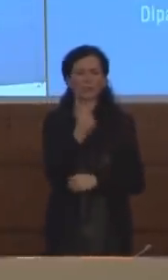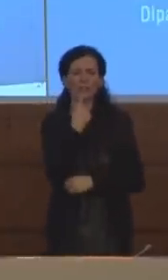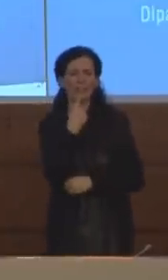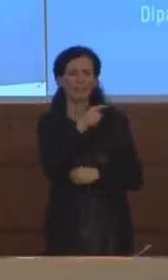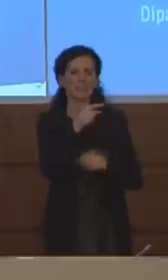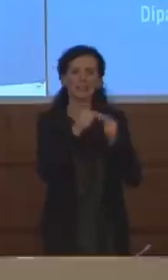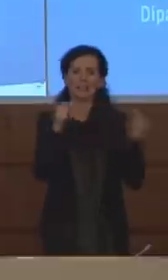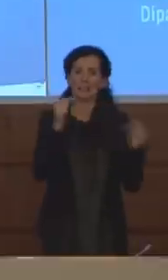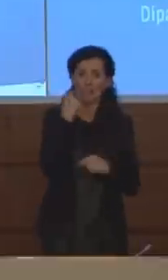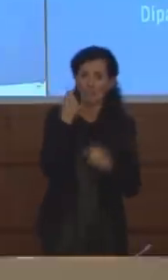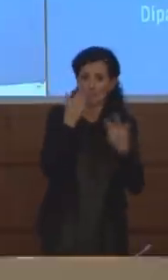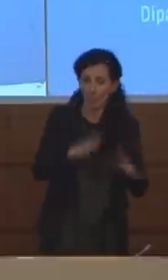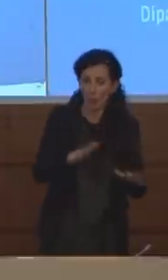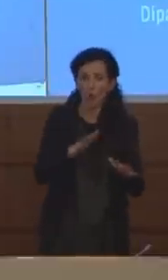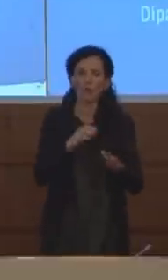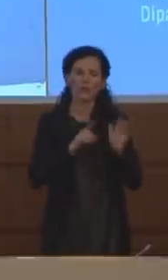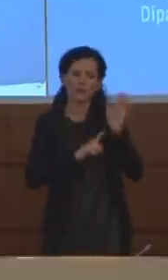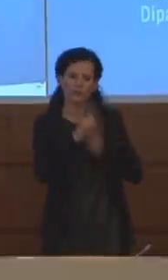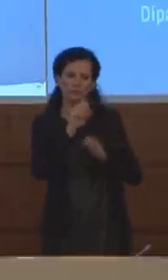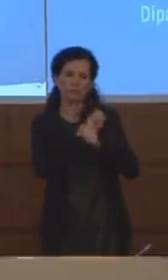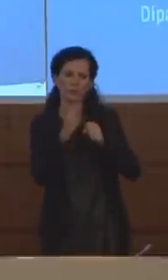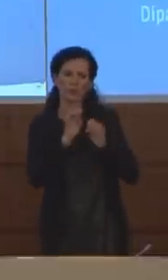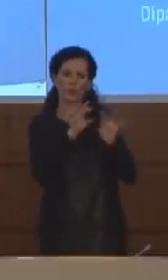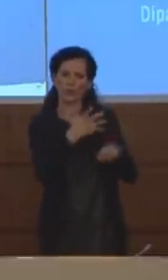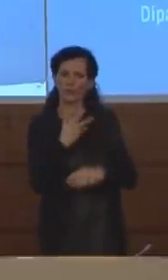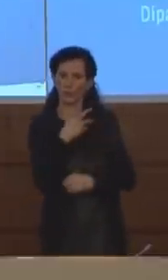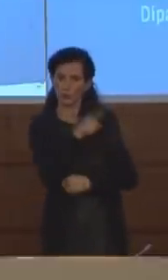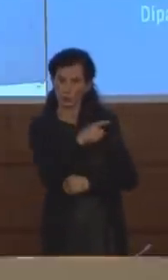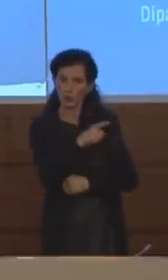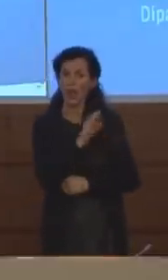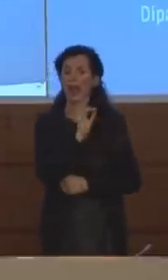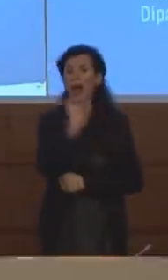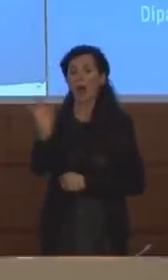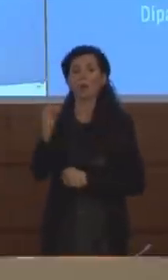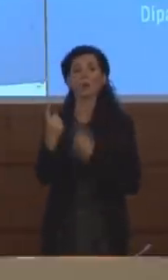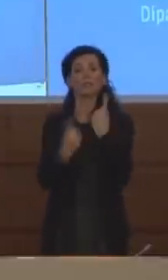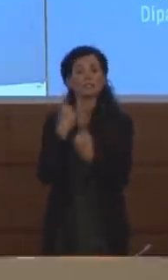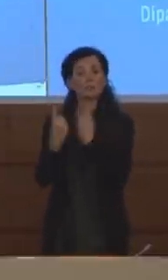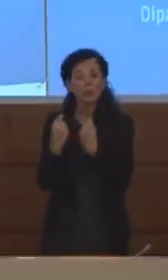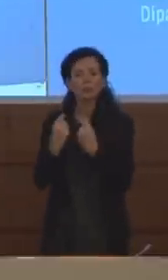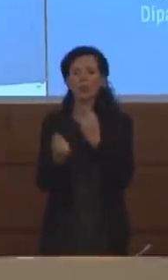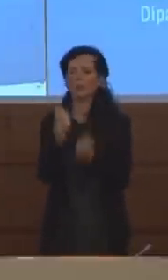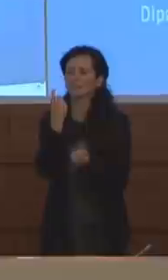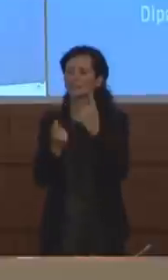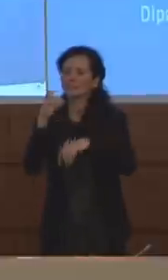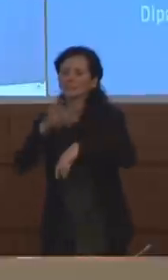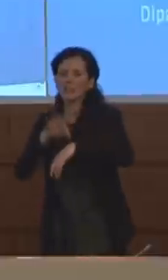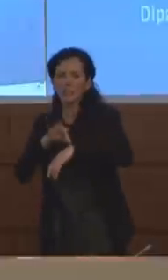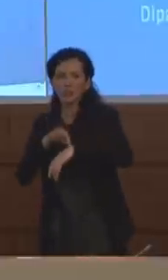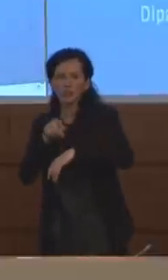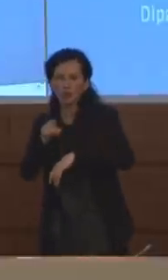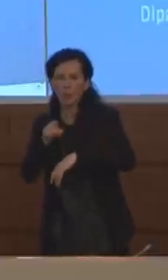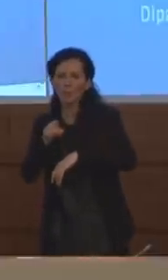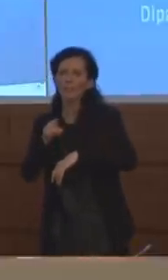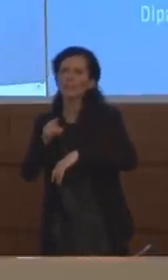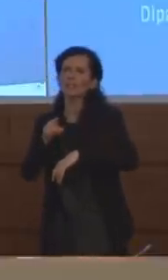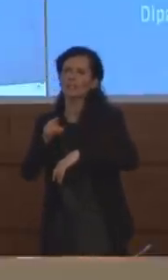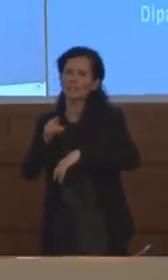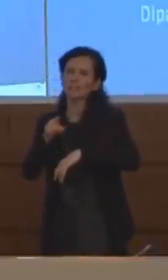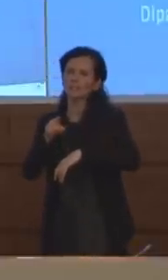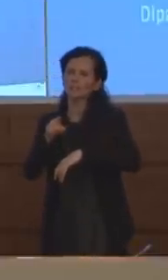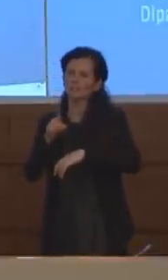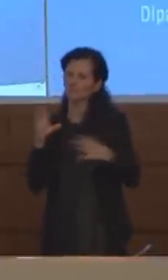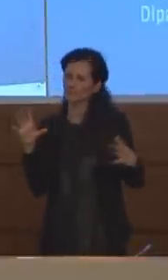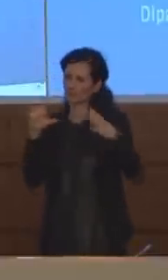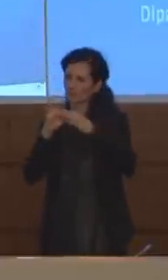15 nelle persone che sono risultate positive in alcuni casi c'è stata una sintomatologia che era evocativa di